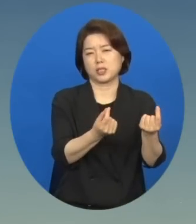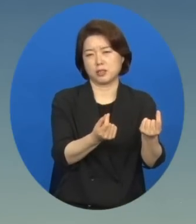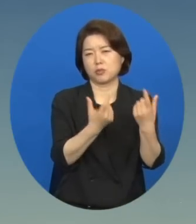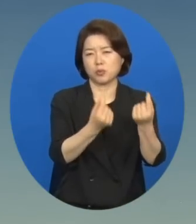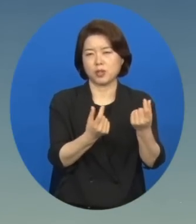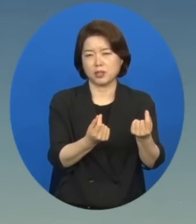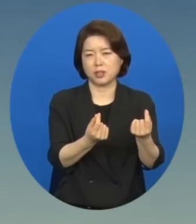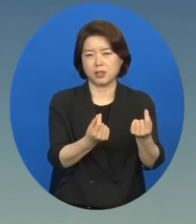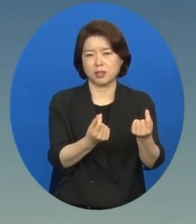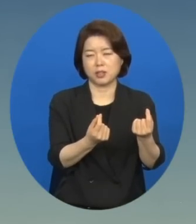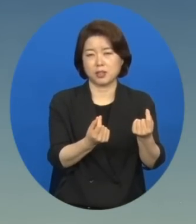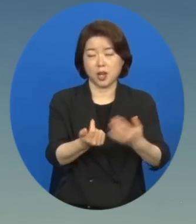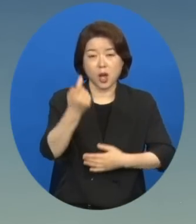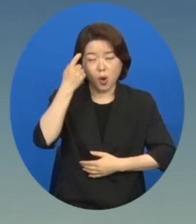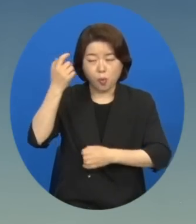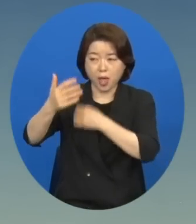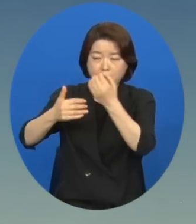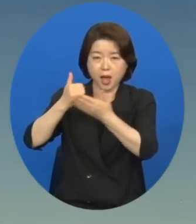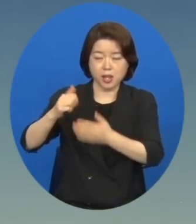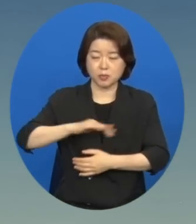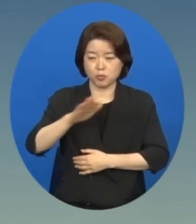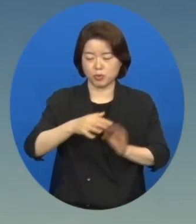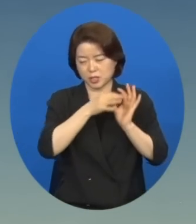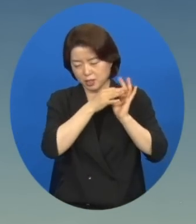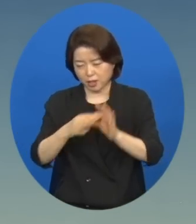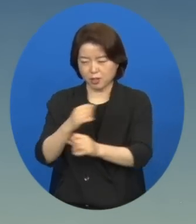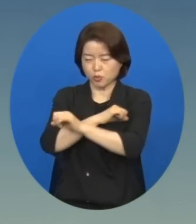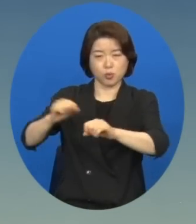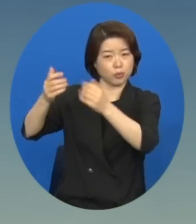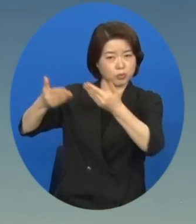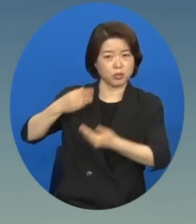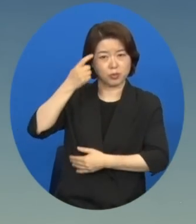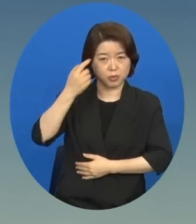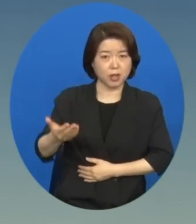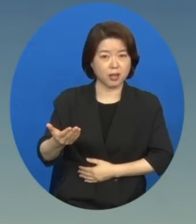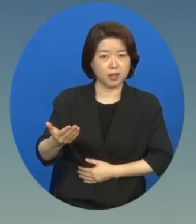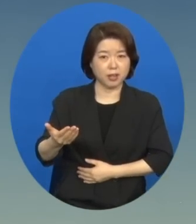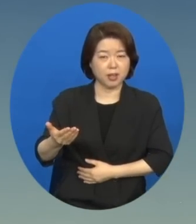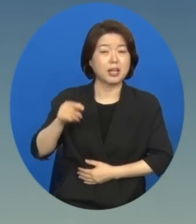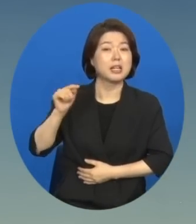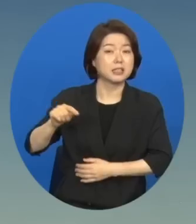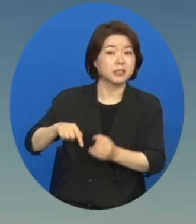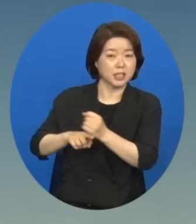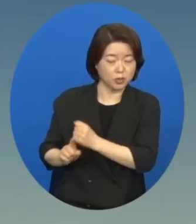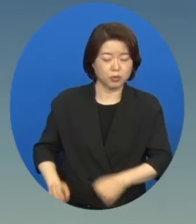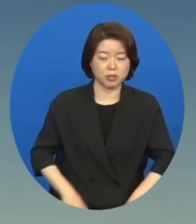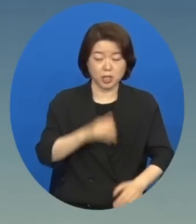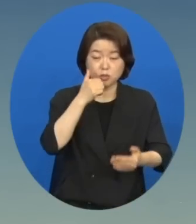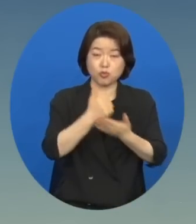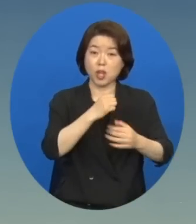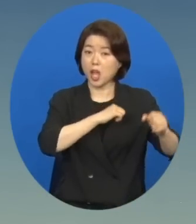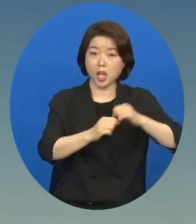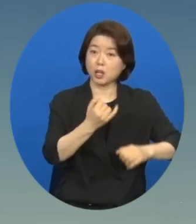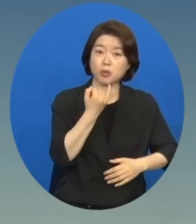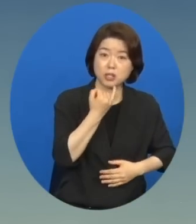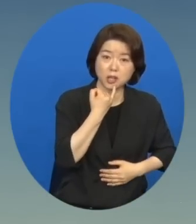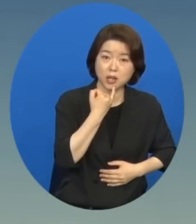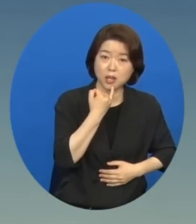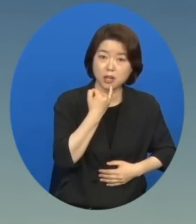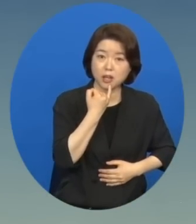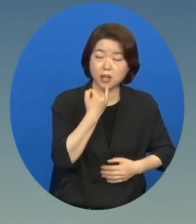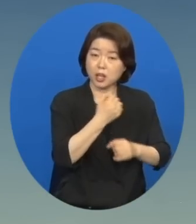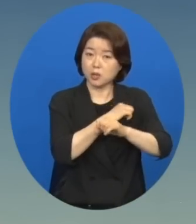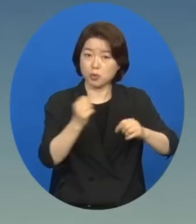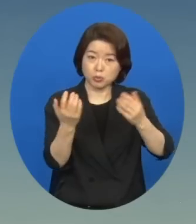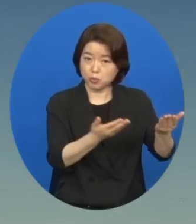마찬가지. 왜 하나님께서 우리를 끊임없이 용서하시는가? 그것은요, 죄 지어도 돼. 이래서 용서하시는